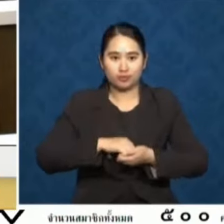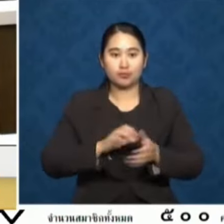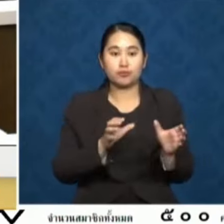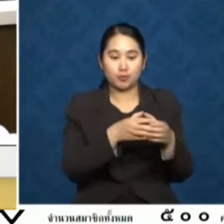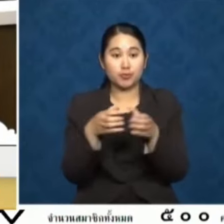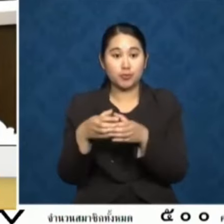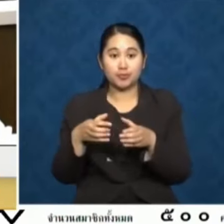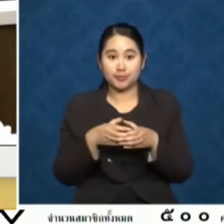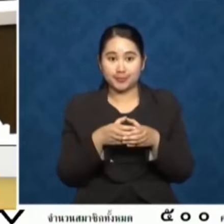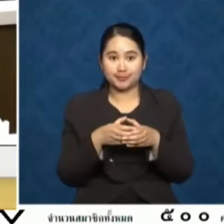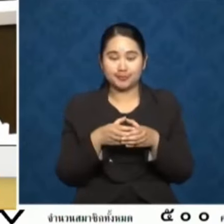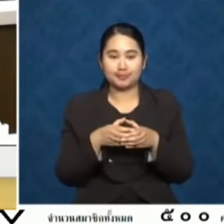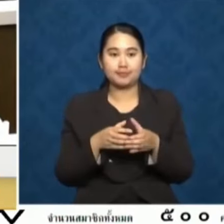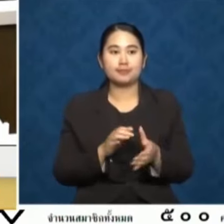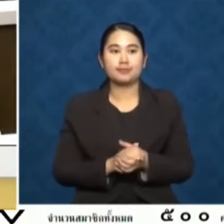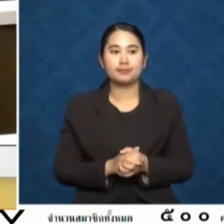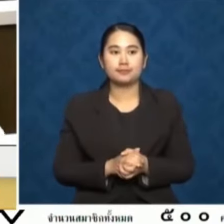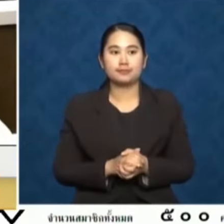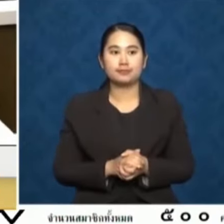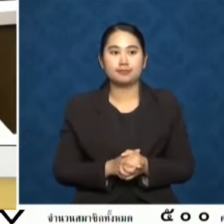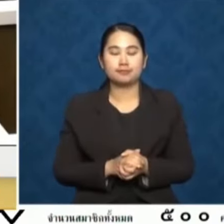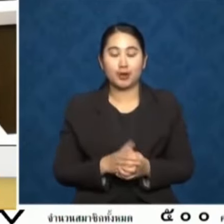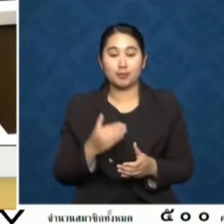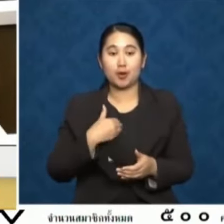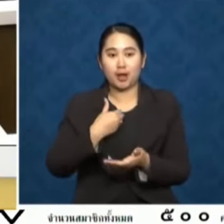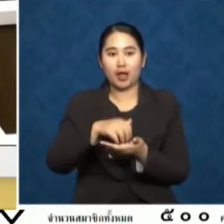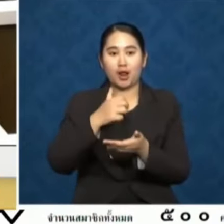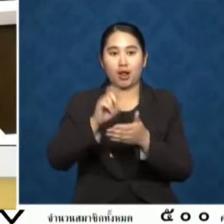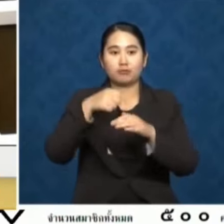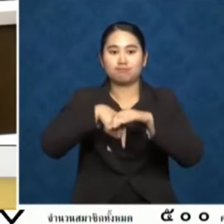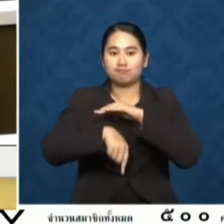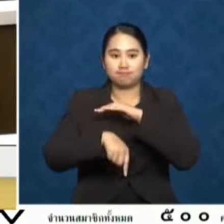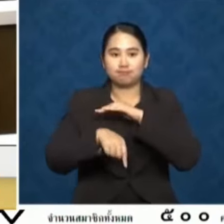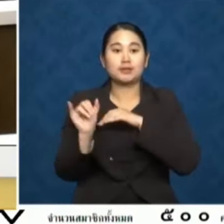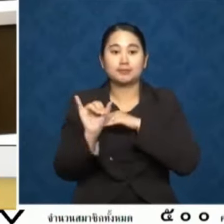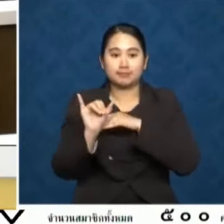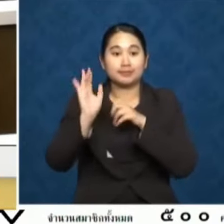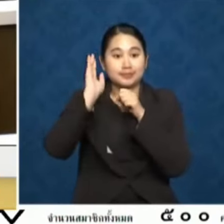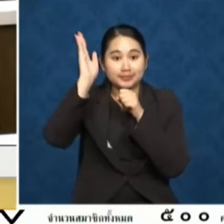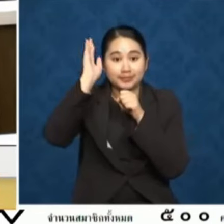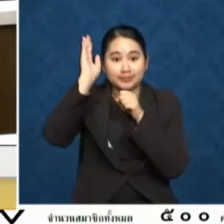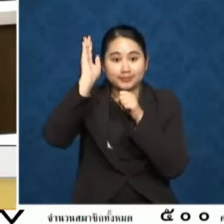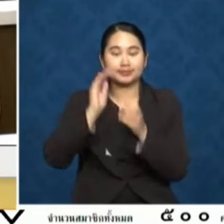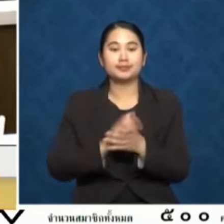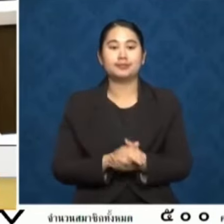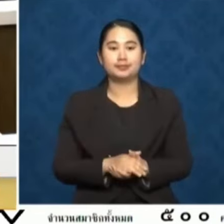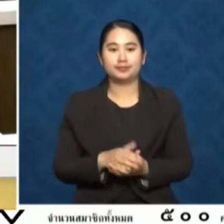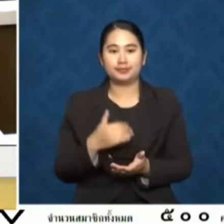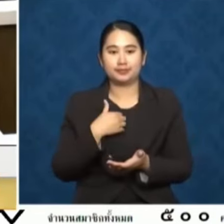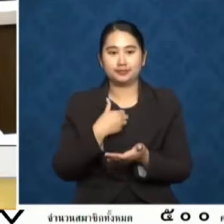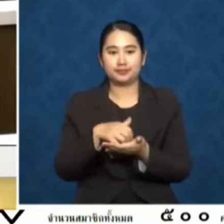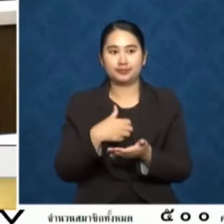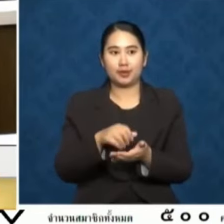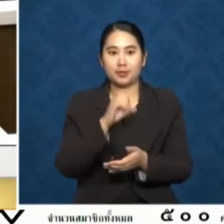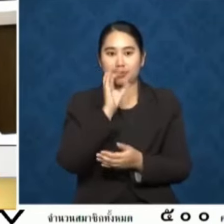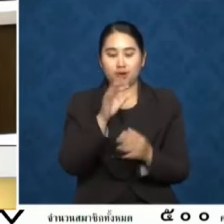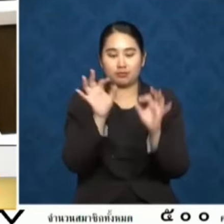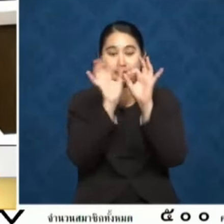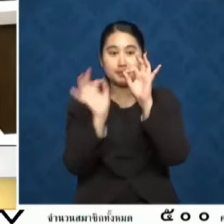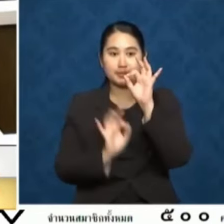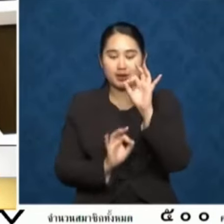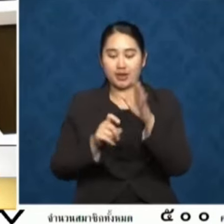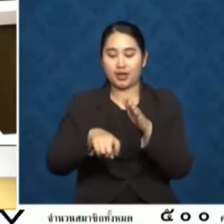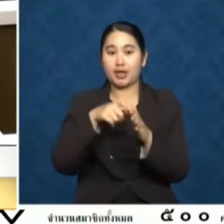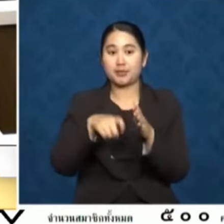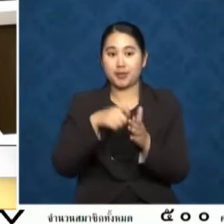กก่อนที่ผมจะลงในรายละเอียดเพื่ออภิปรายเสริมผมขออนุญาตที่จะอ่านหลักการเล่ห์ผ